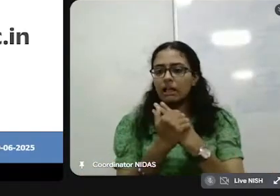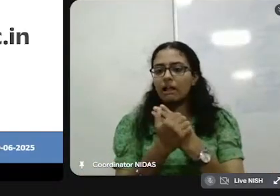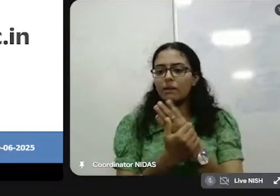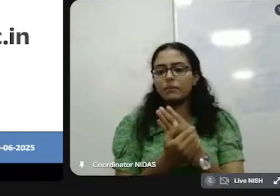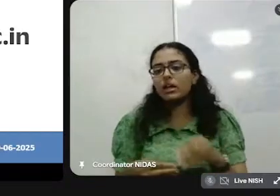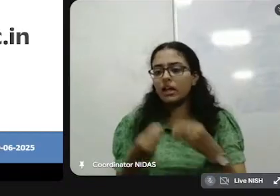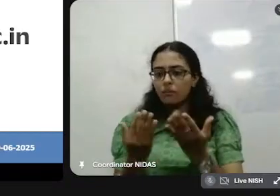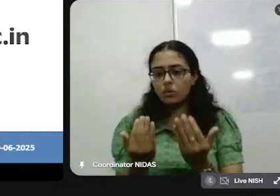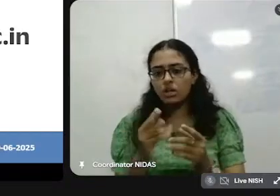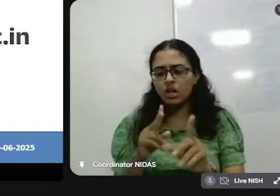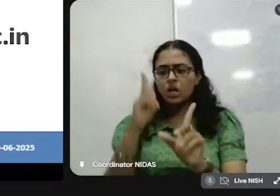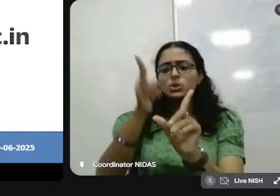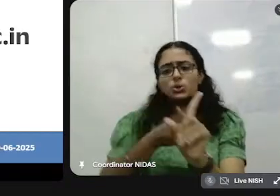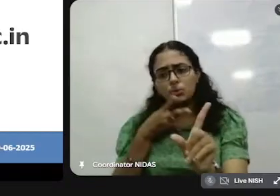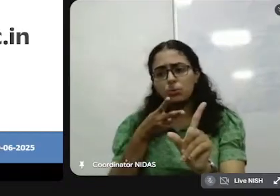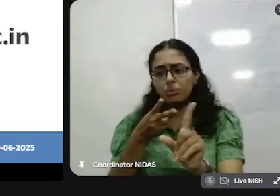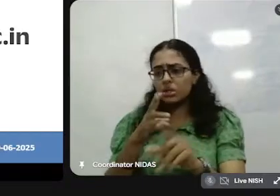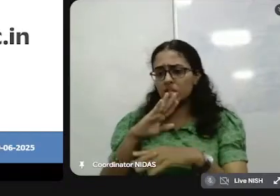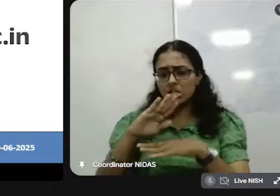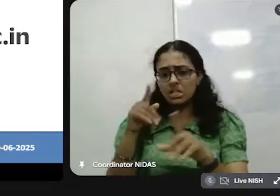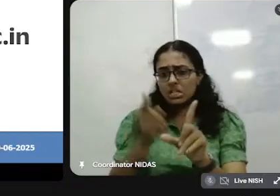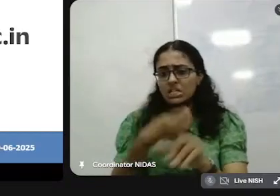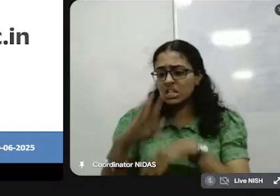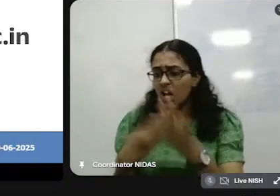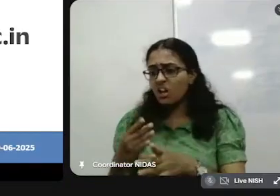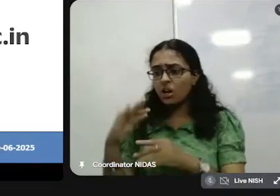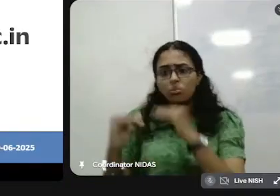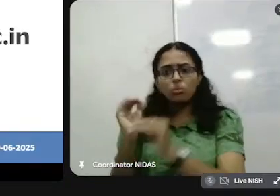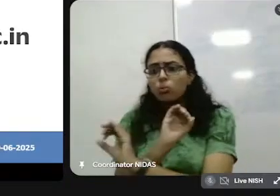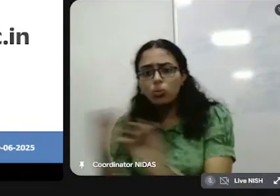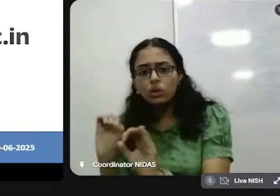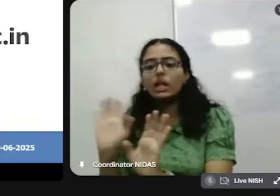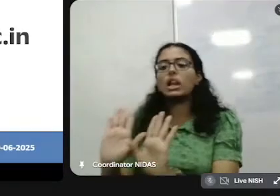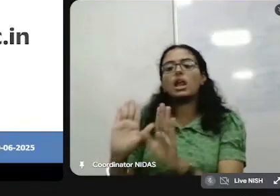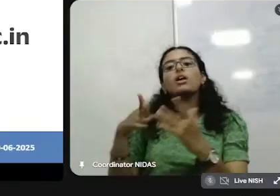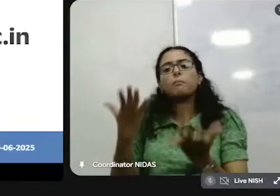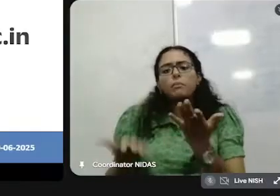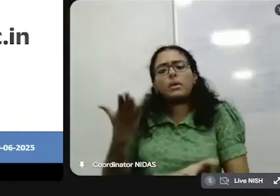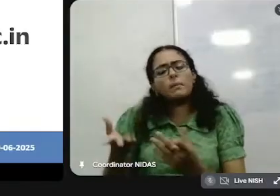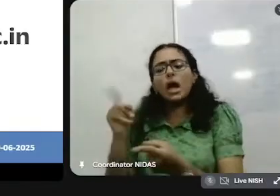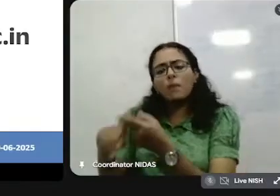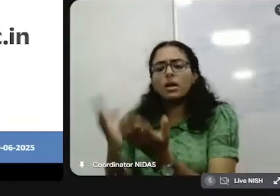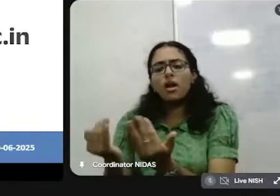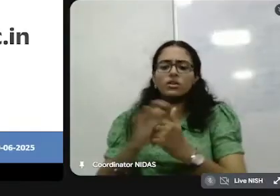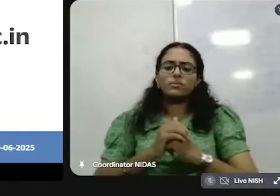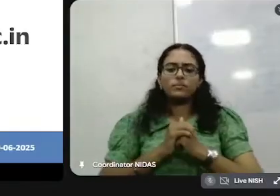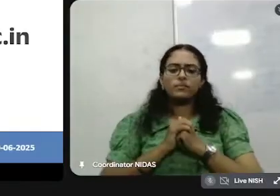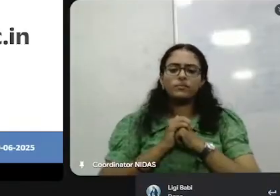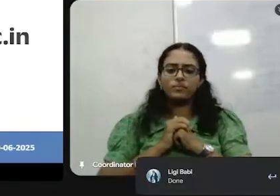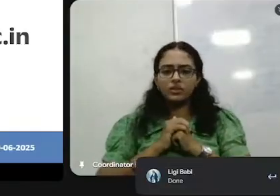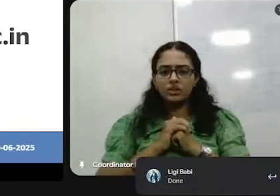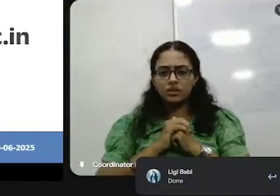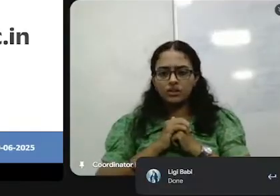2 വർഷം കഴിഞ്ഞ് ഇംപ്രൂവ്മെന്റ് വരികയില്ല എന്നുള്ളൊരു ഇതില്ല കേട്ടോ. കേൾക്കാമോ ഞാൻ പറഞ്ഞു?